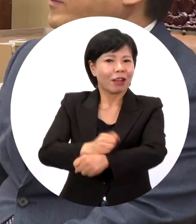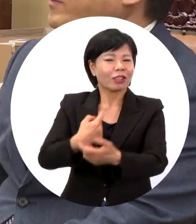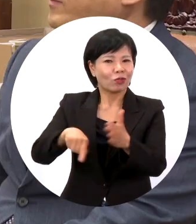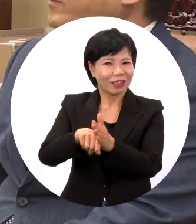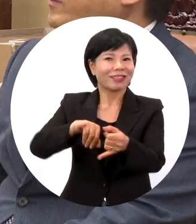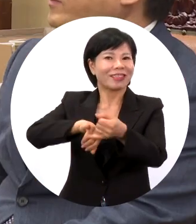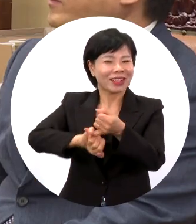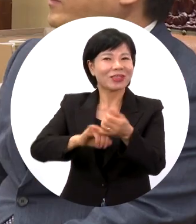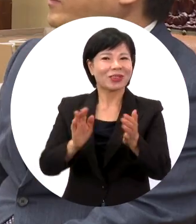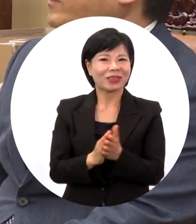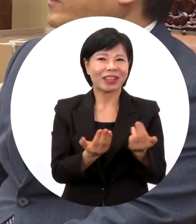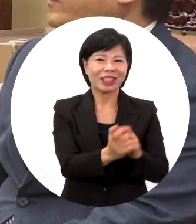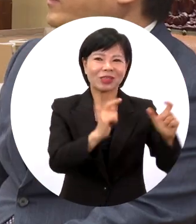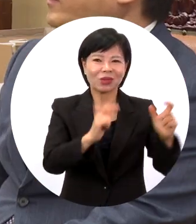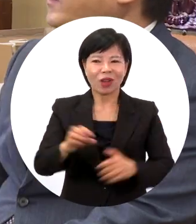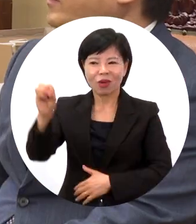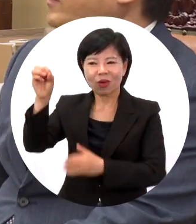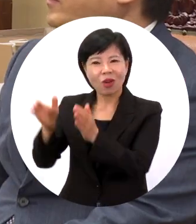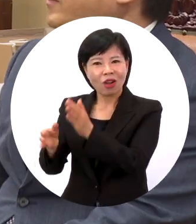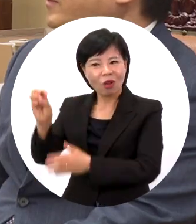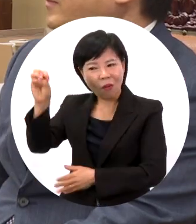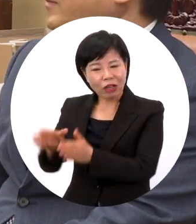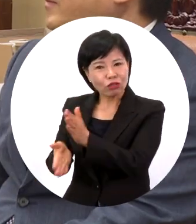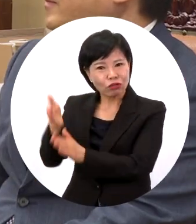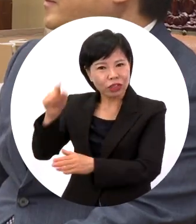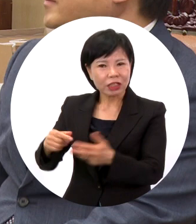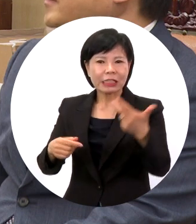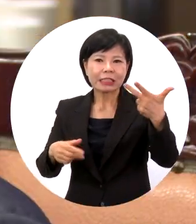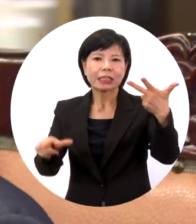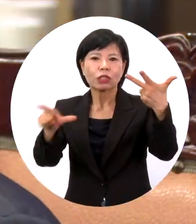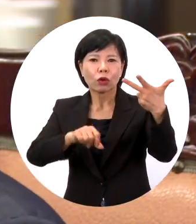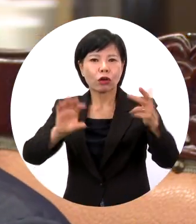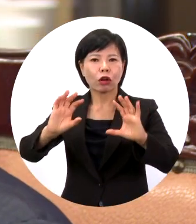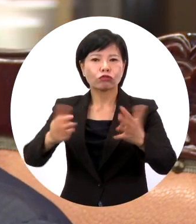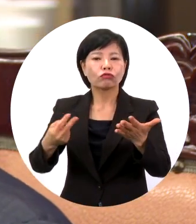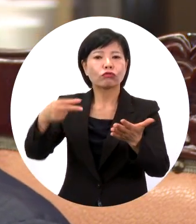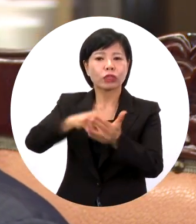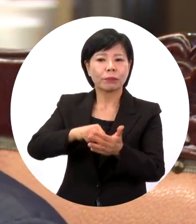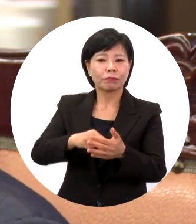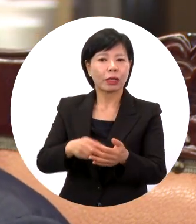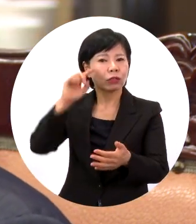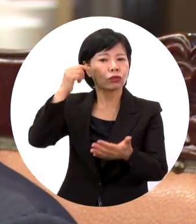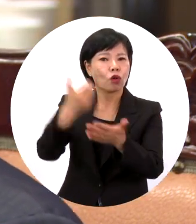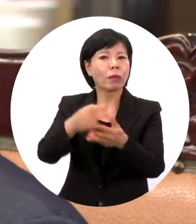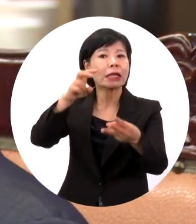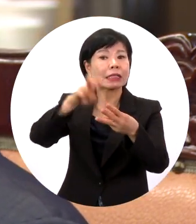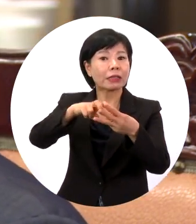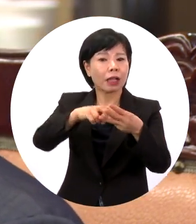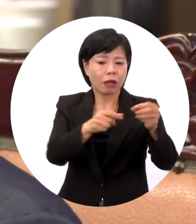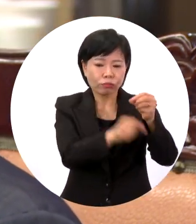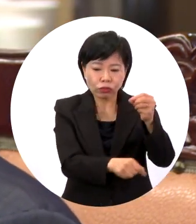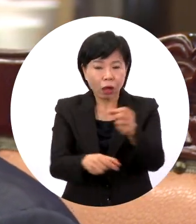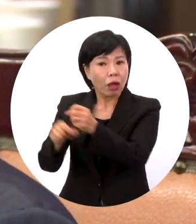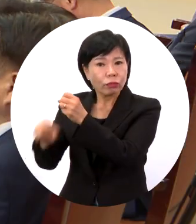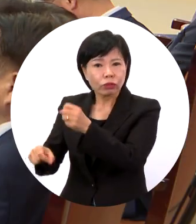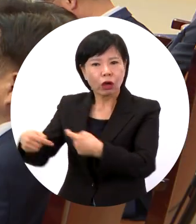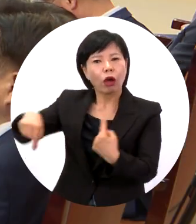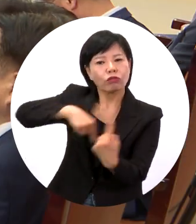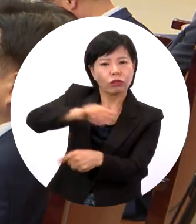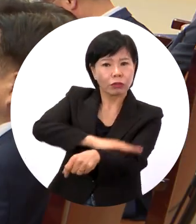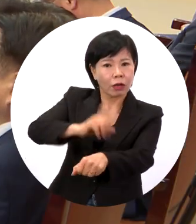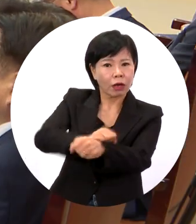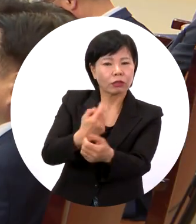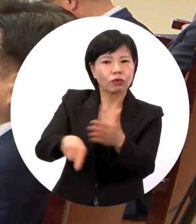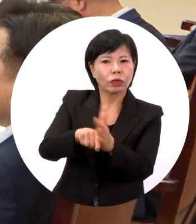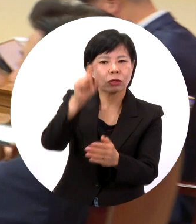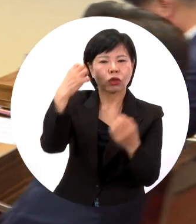했습니다. 제주도와 광주시는 7월 출범 예정인 국립트라우마치유센터 제주분원과 광주본원의 운영 내실화를